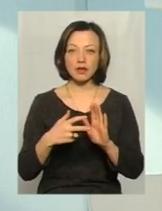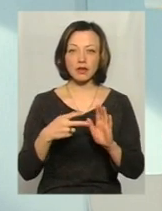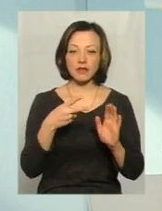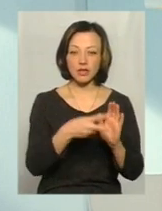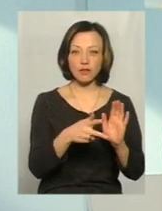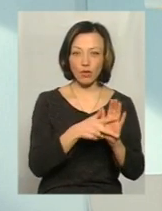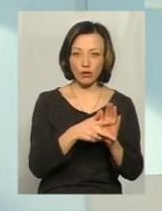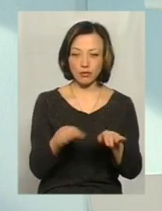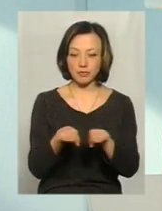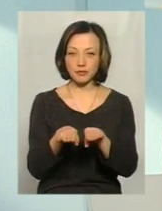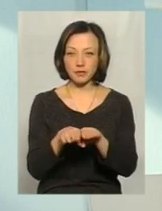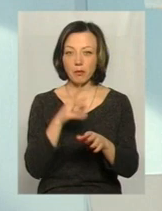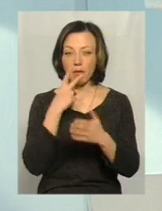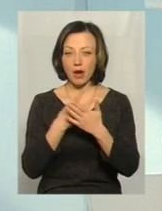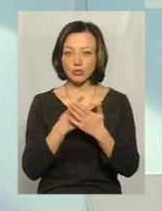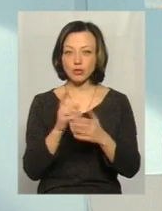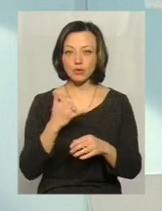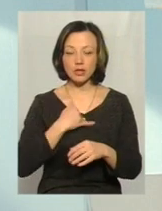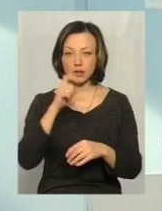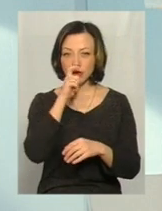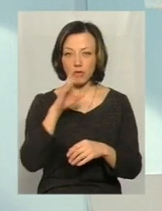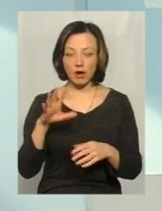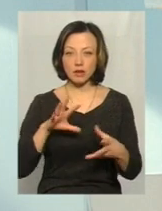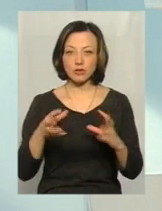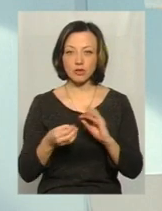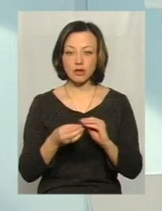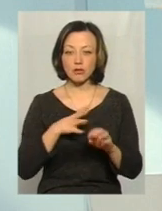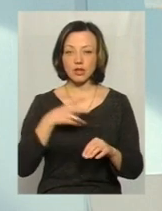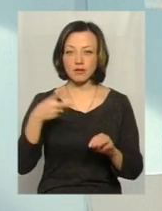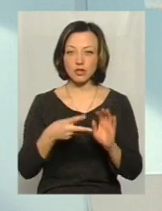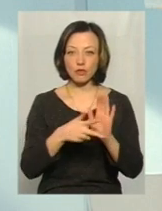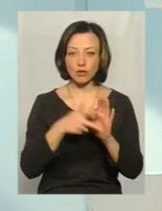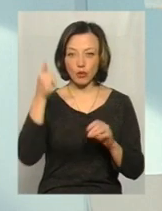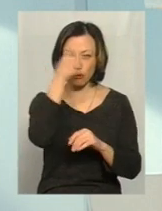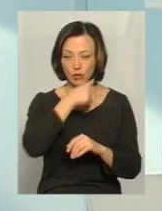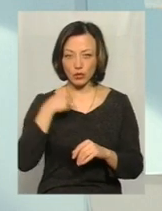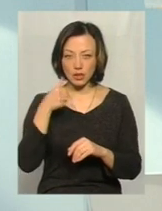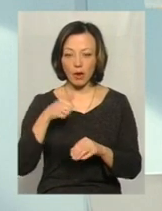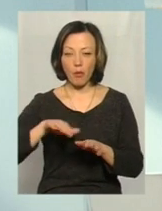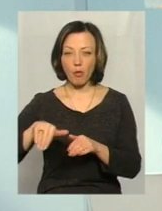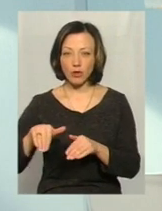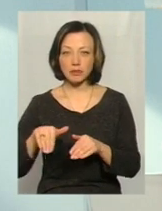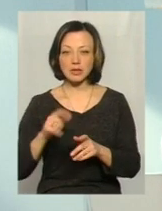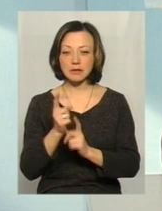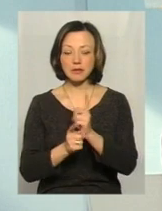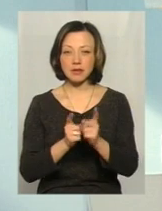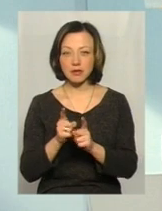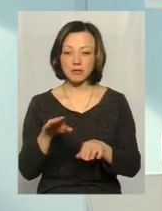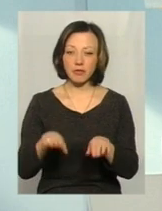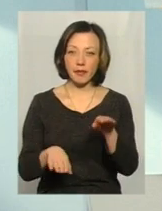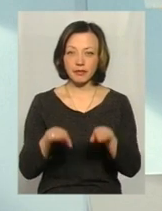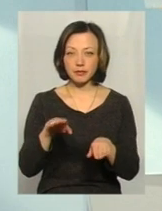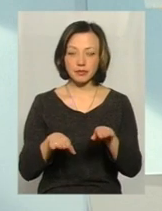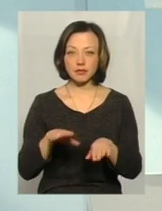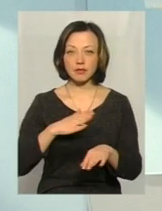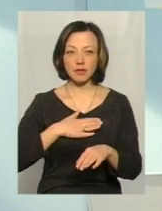2008 року. Ми бачили, що в нас непогані були результати у 2008 році. Потім з перемінними успіхами наше